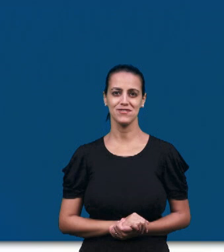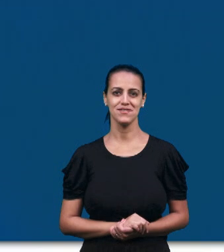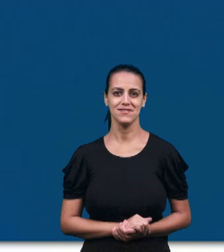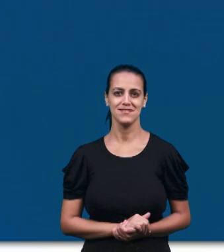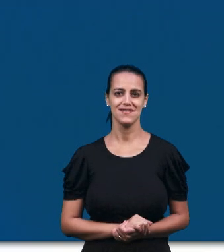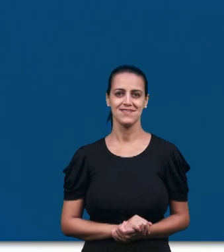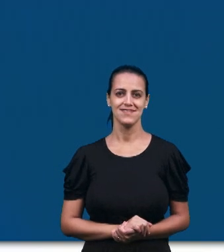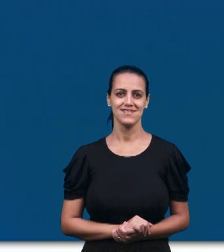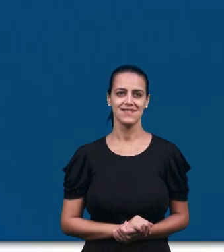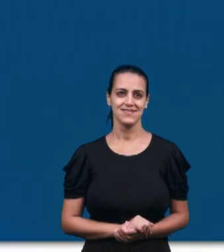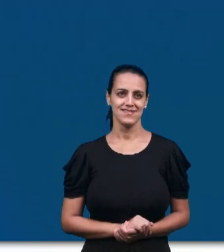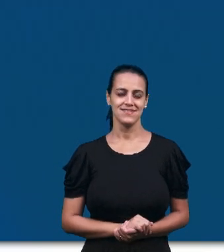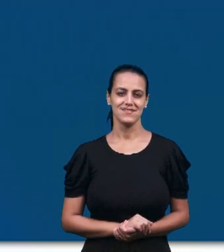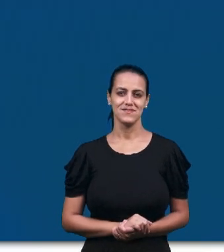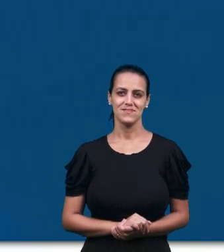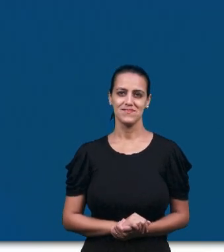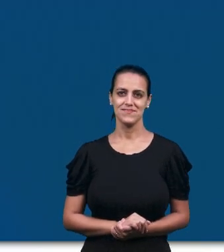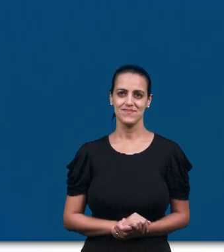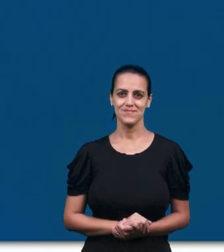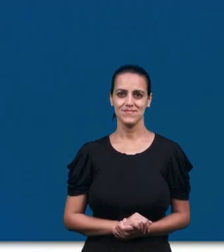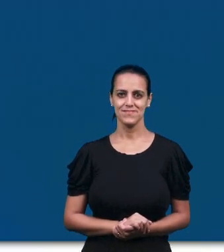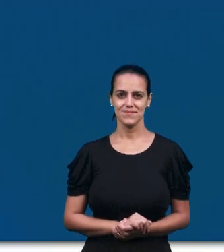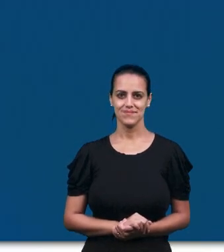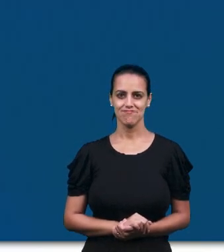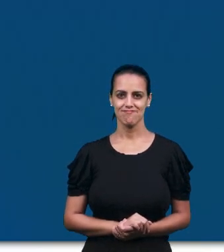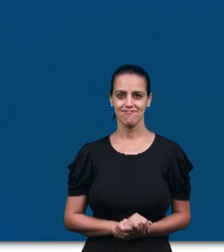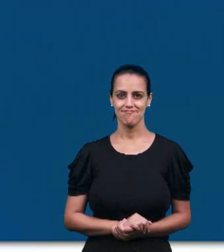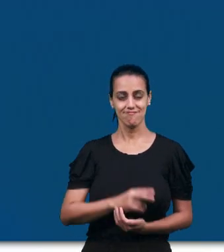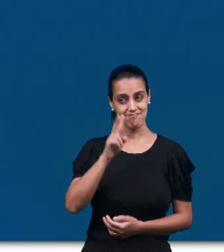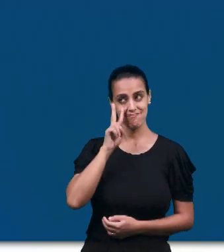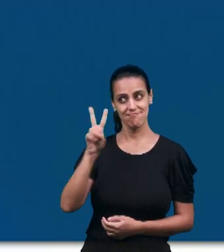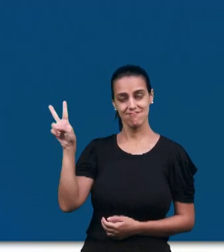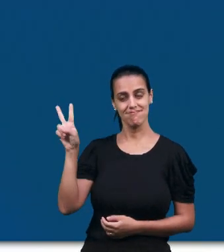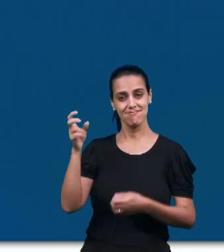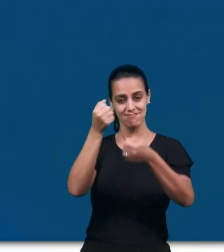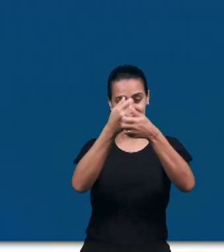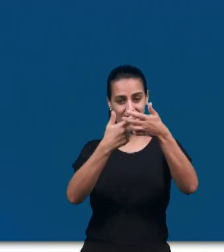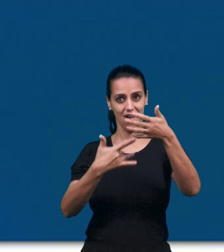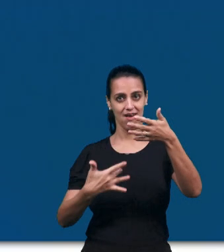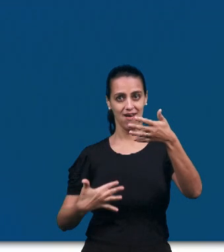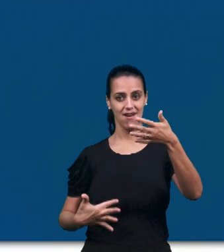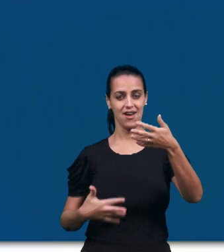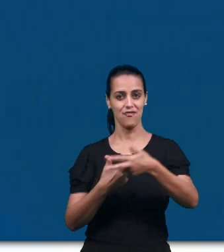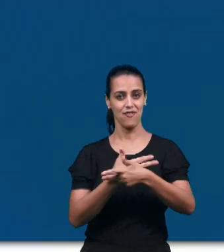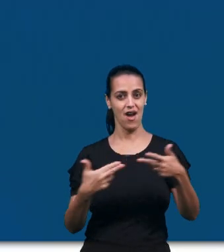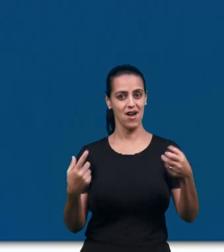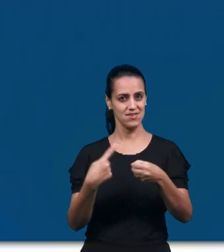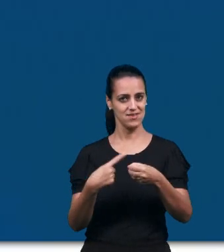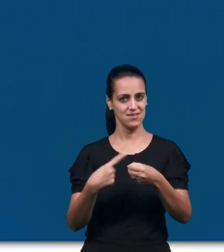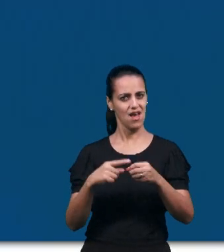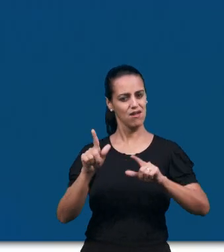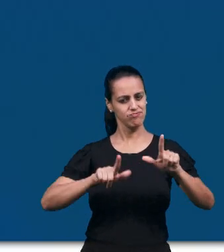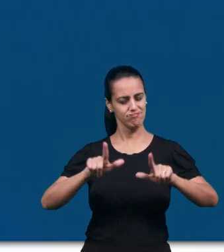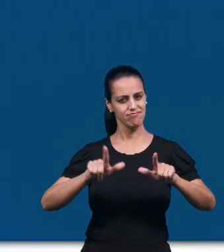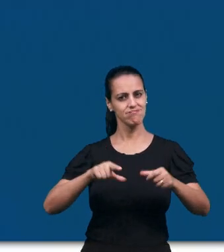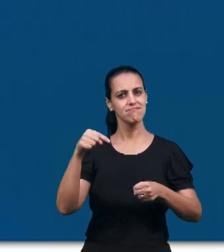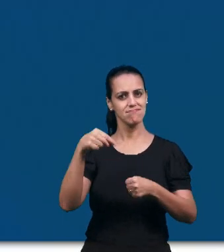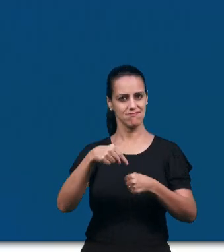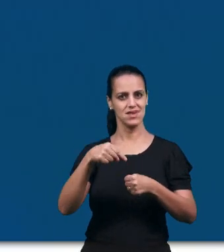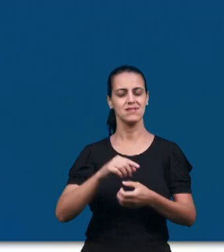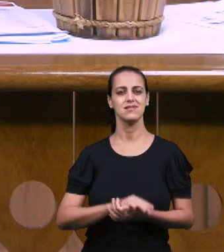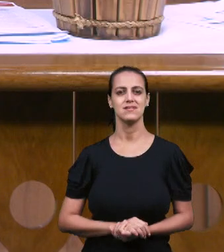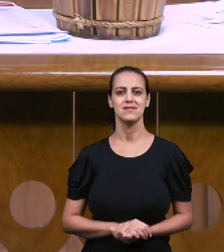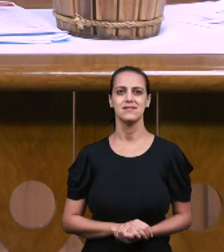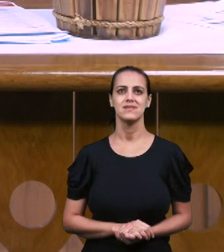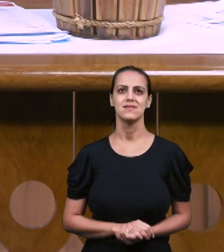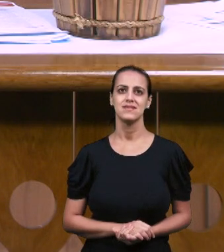Recife, Fortaleza, São Paulo, Rio de Janeiro, Belo Horizonte et l'État du Espírito Santo. Donc voici la